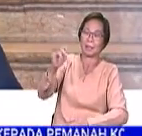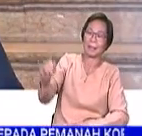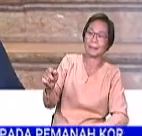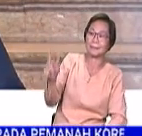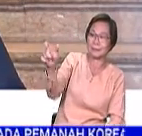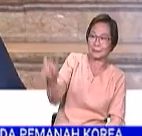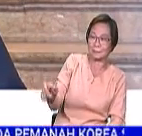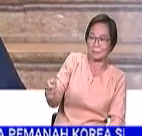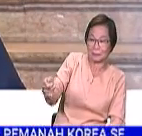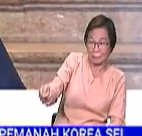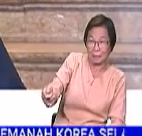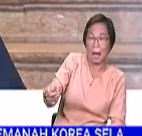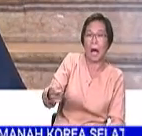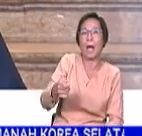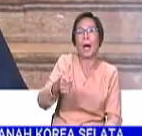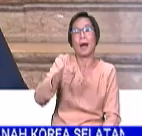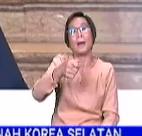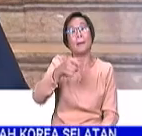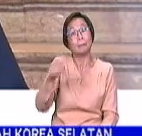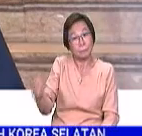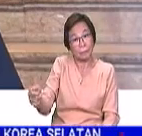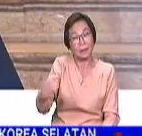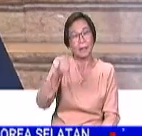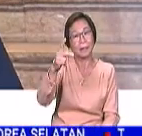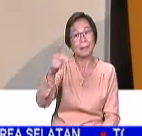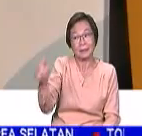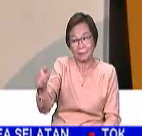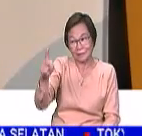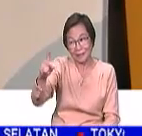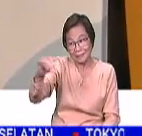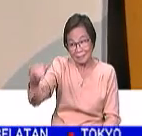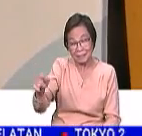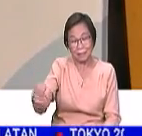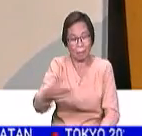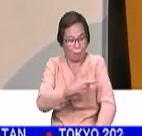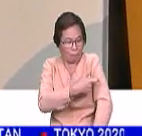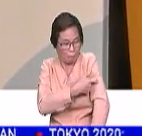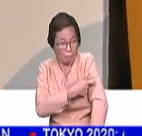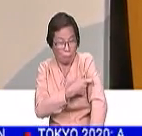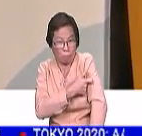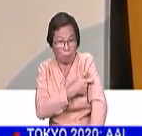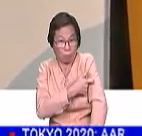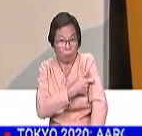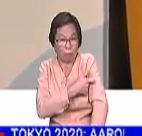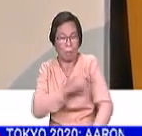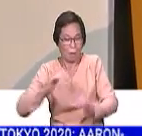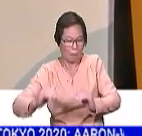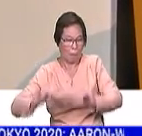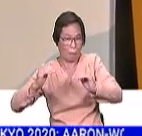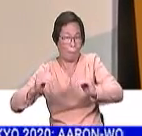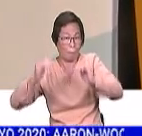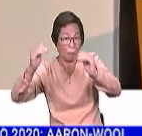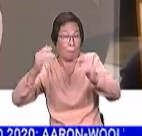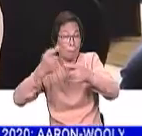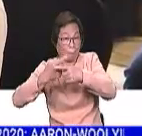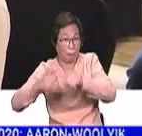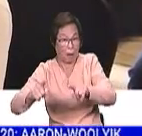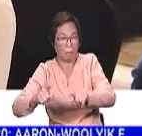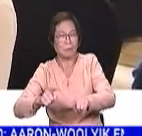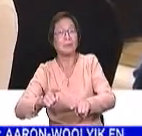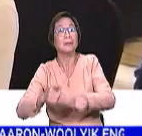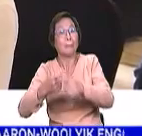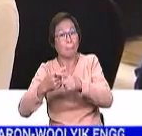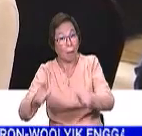kobis 12 kebangsaan pic credit zamaludin suntikan akan dibuat secara berperingkat bagaimanapun